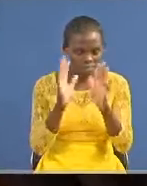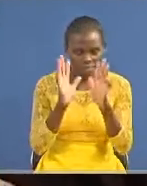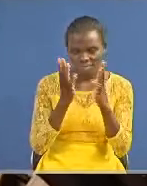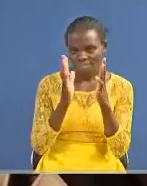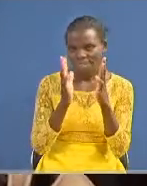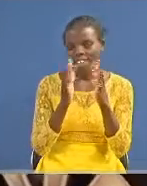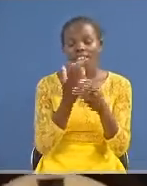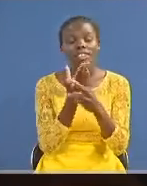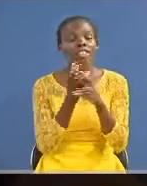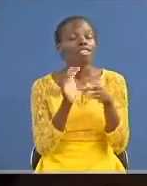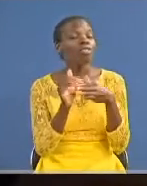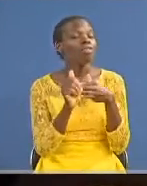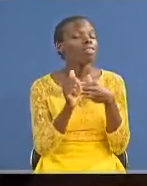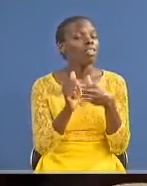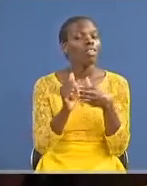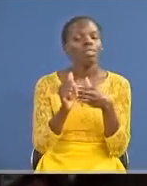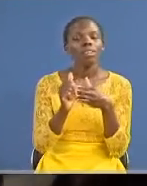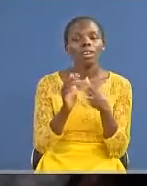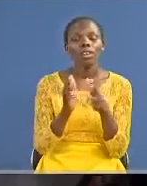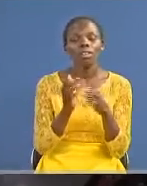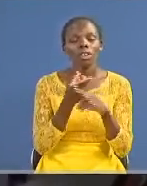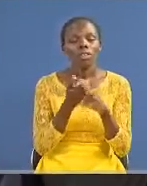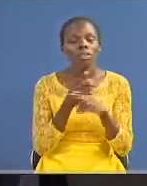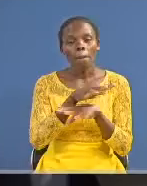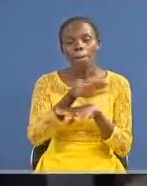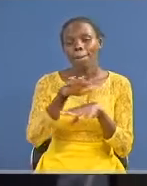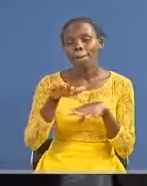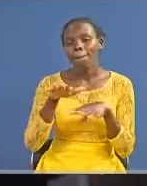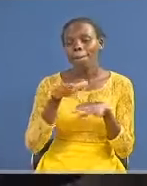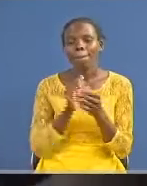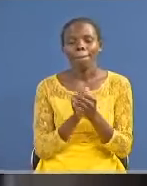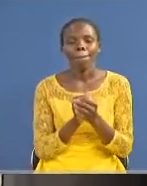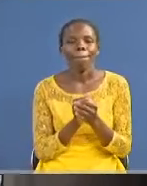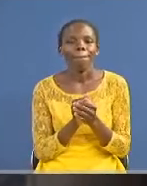hizo tayari kuongoza viongozi kutoka matabaka mbalimbali.